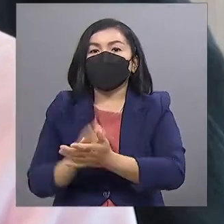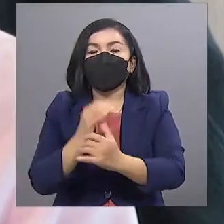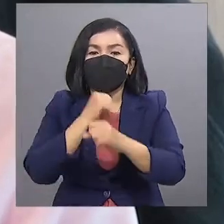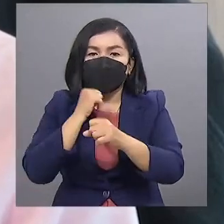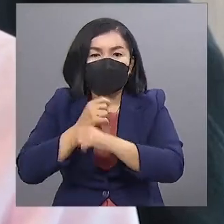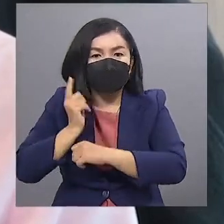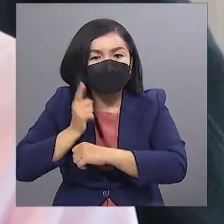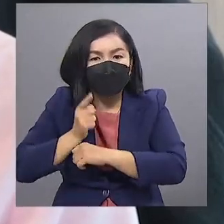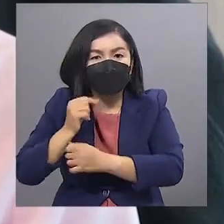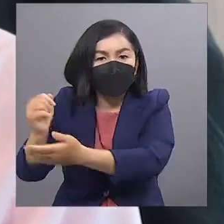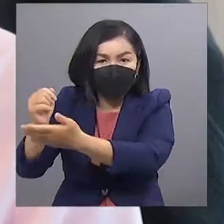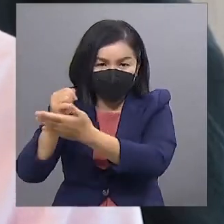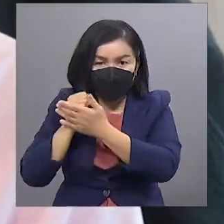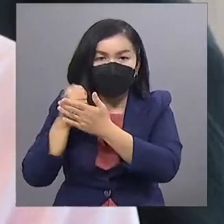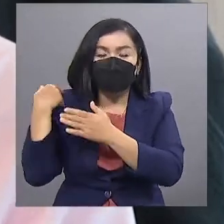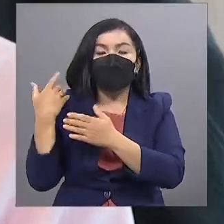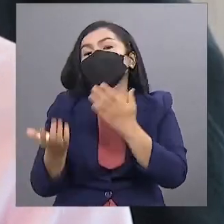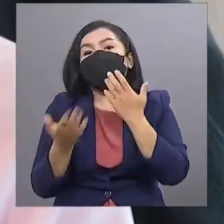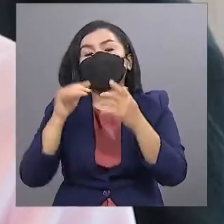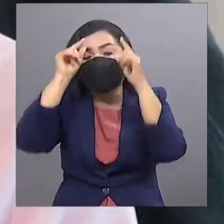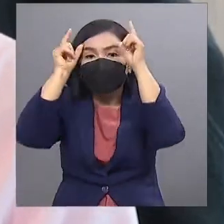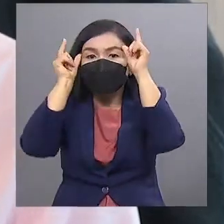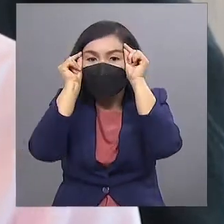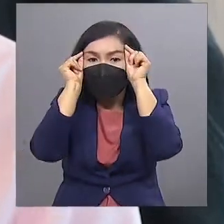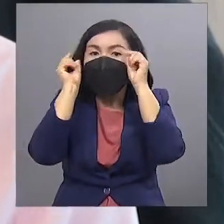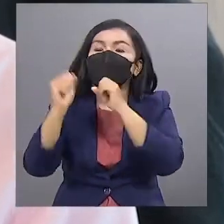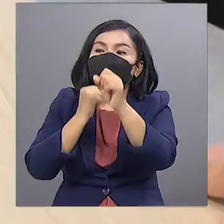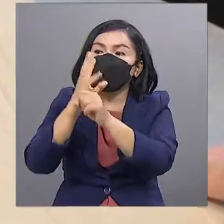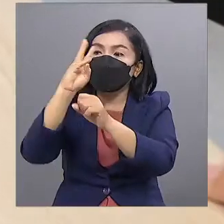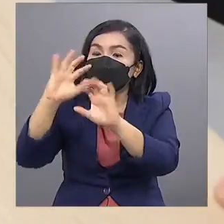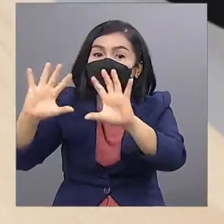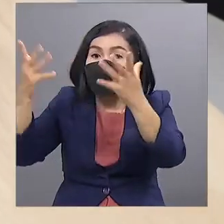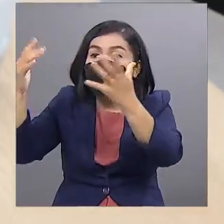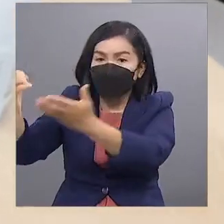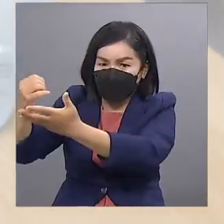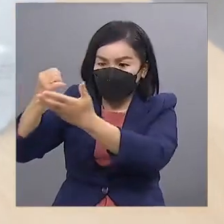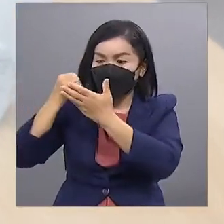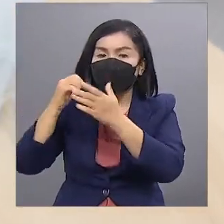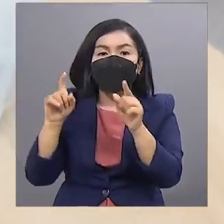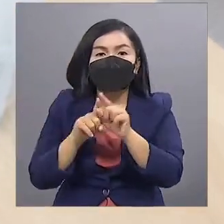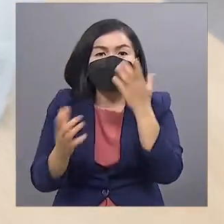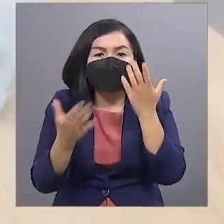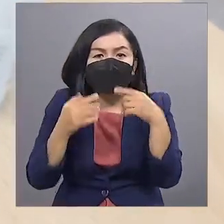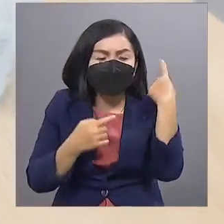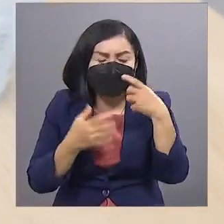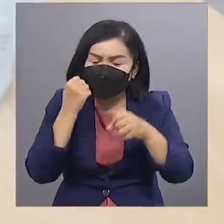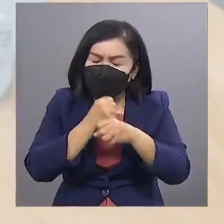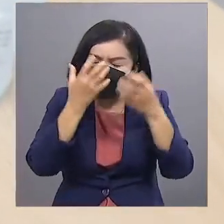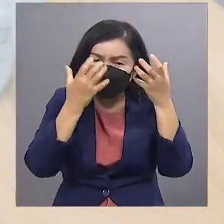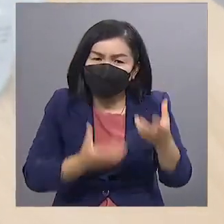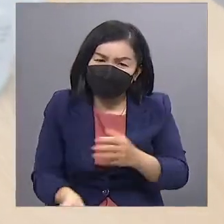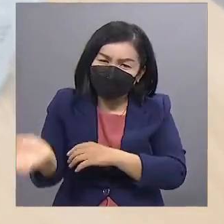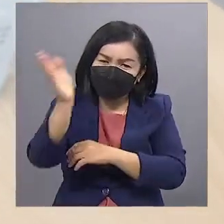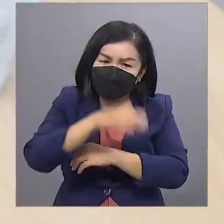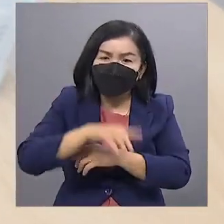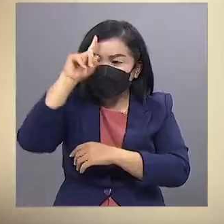นะคะหรอแม้แต่พยาบาลเกษีรอายุก็มาช่วยกันหรอคนททำงานหนักอยู่แล้วเรากเอาวันหุดมาช่วย เอา